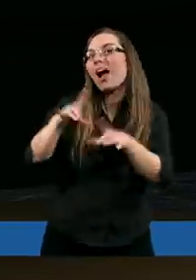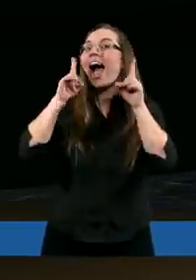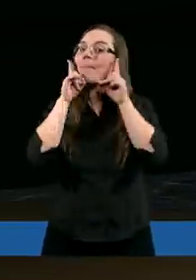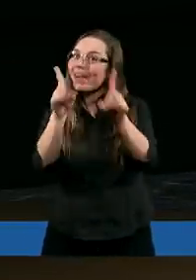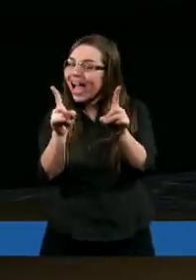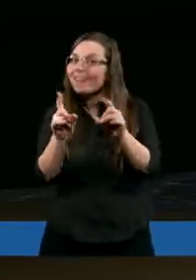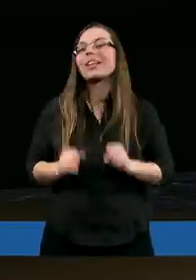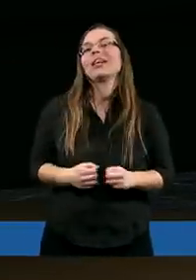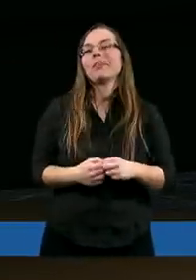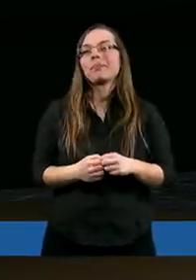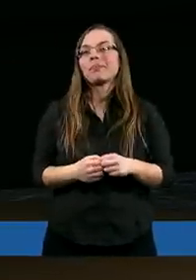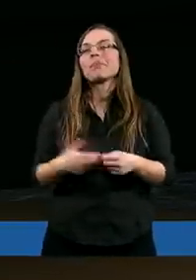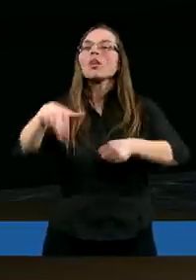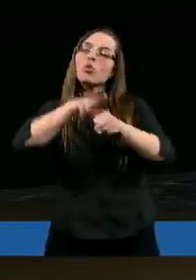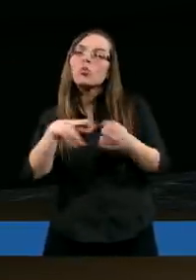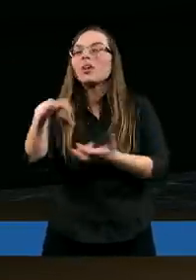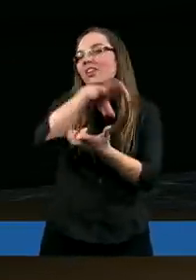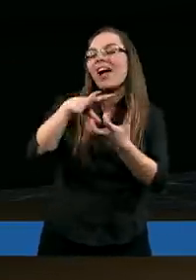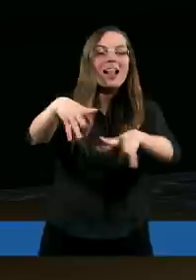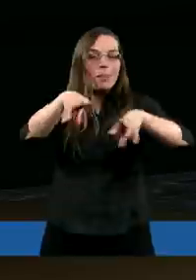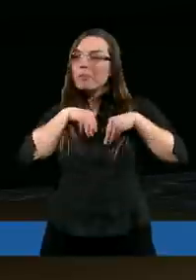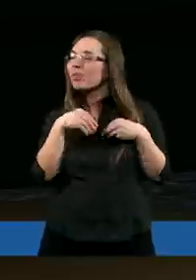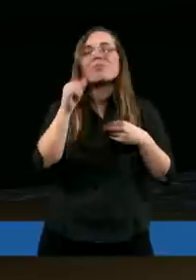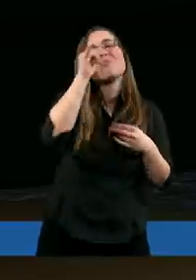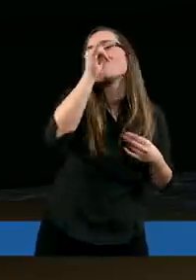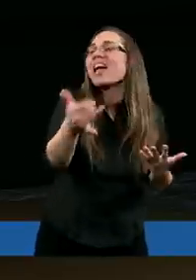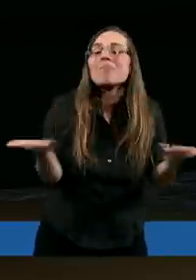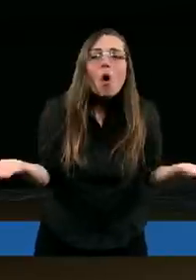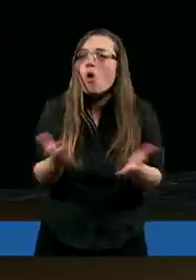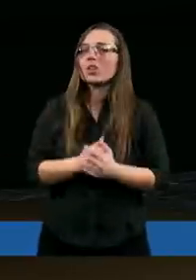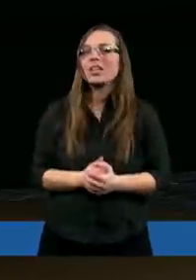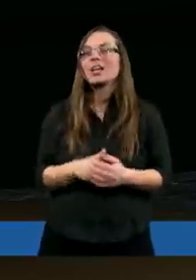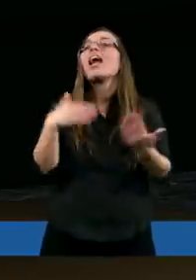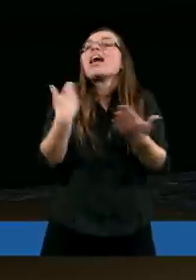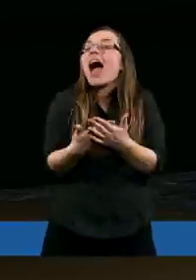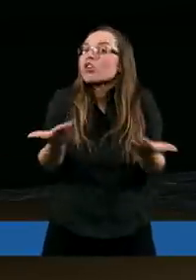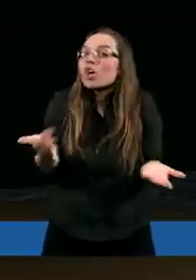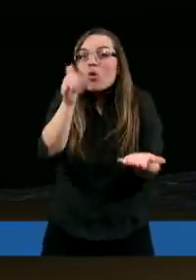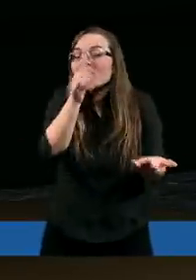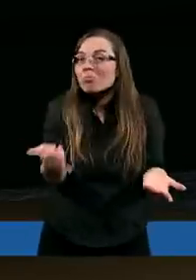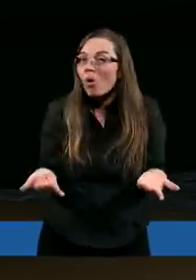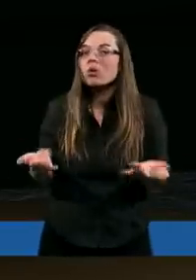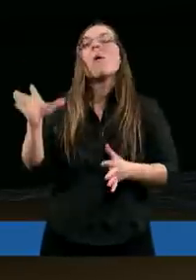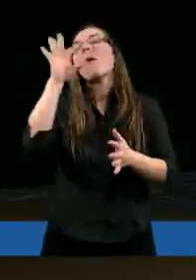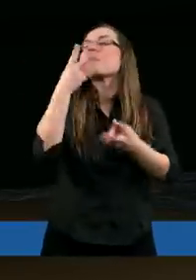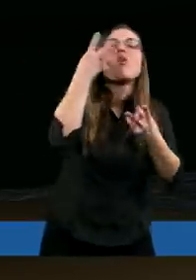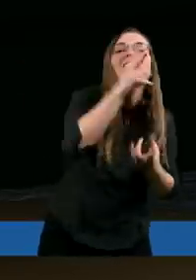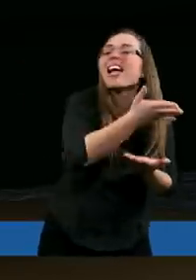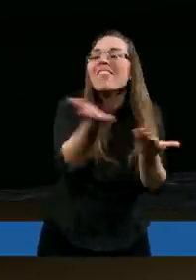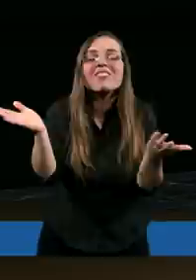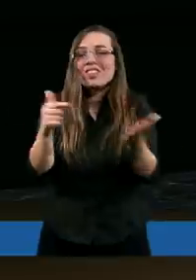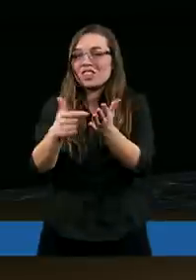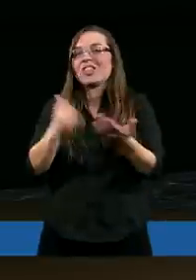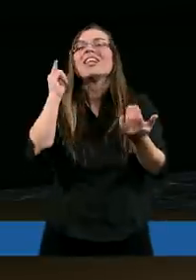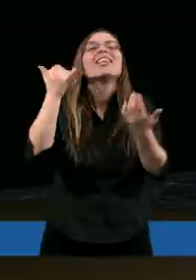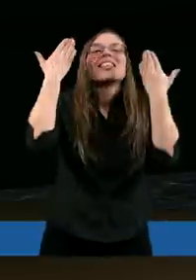prawdy, którego świat przyjąć nie może. Dlaczego nie może? Bo go nie widzi